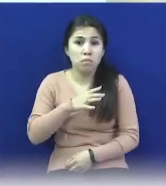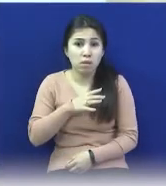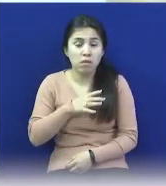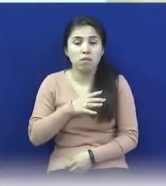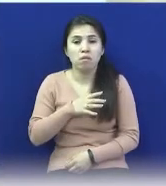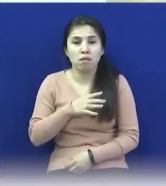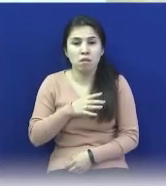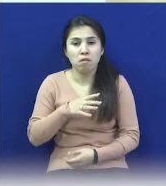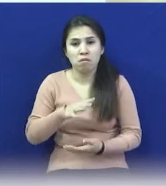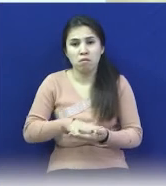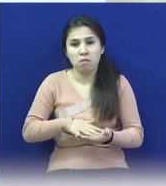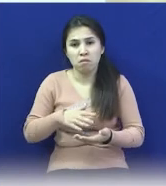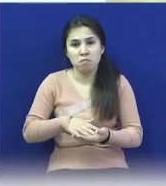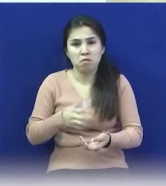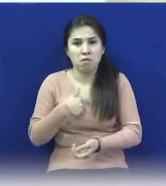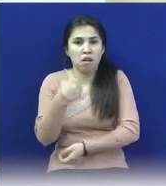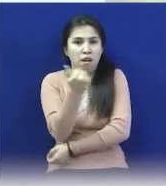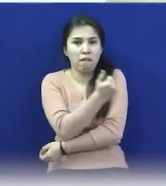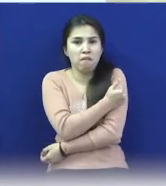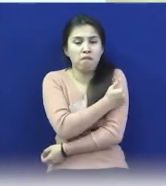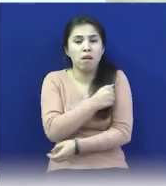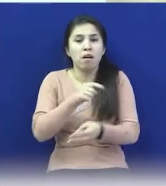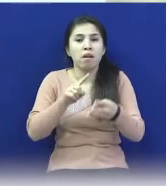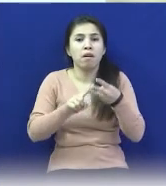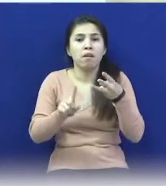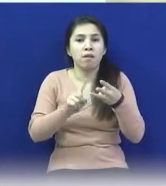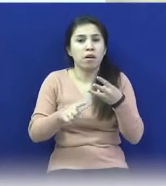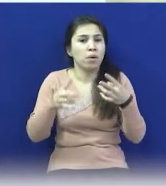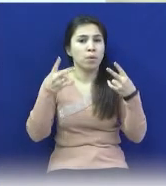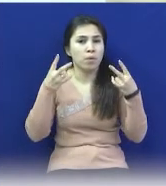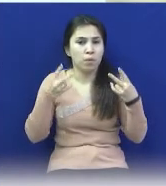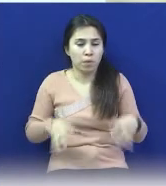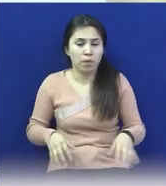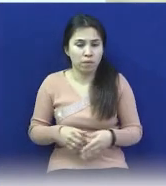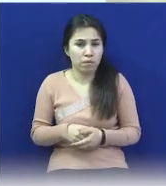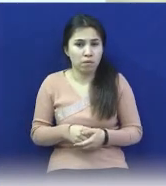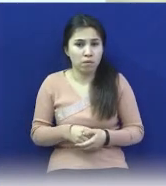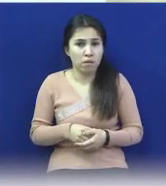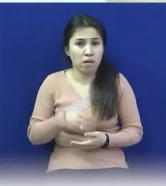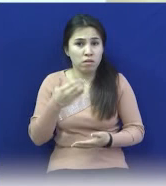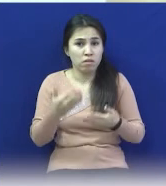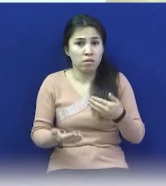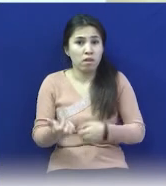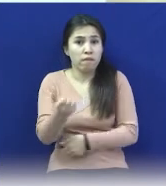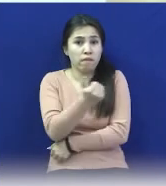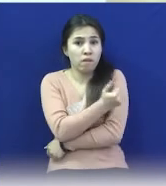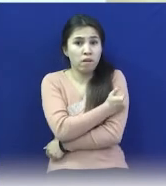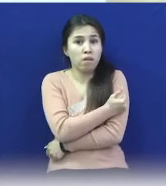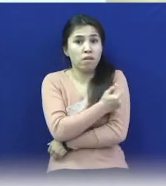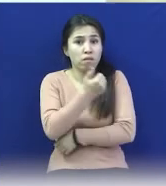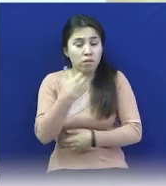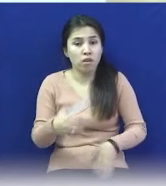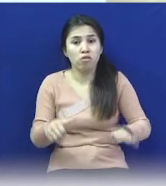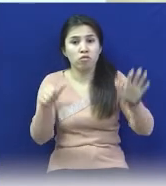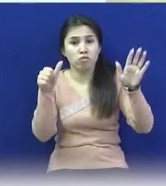Вакцинация – единственный способ, который позволит остановить пандемию COVID-19. С целью формирования коллективного иммунитета проводится с февраля